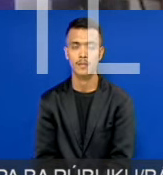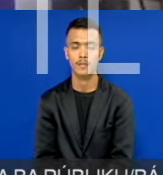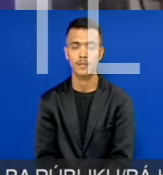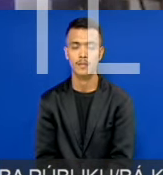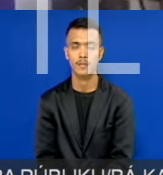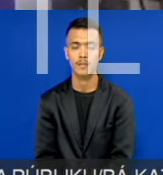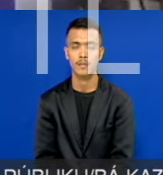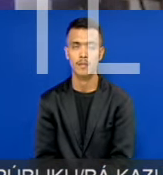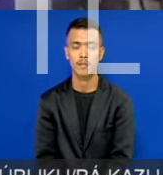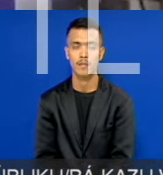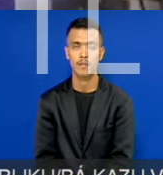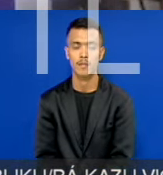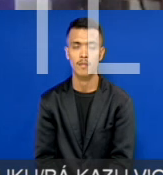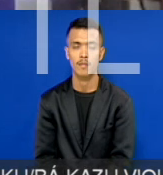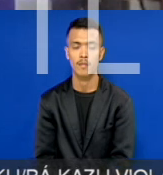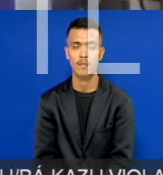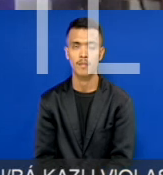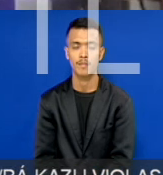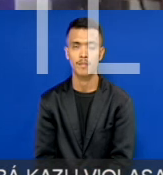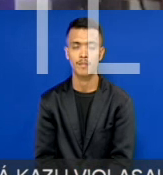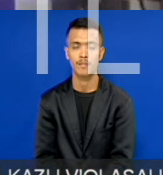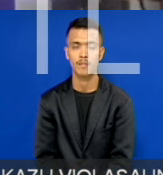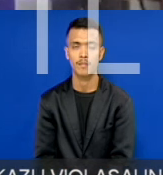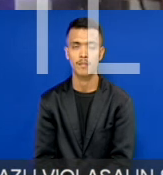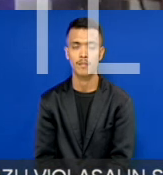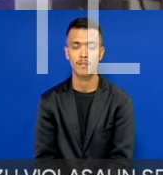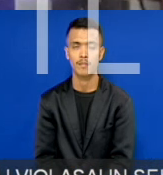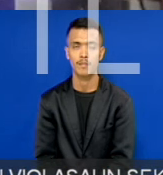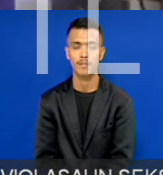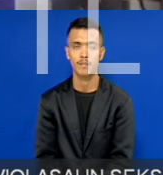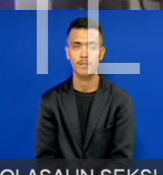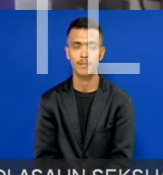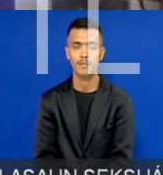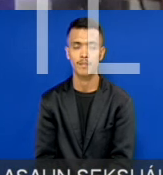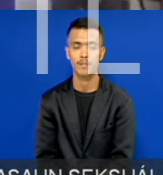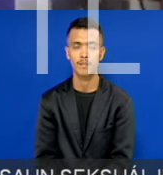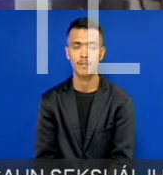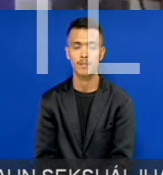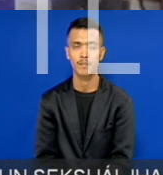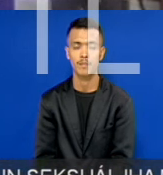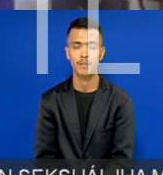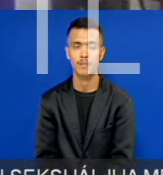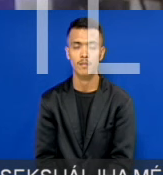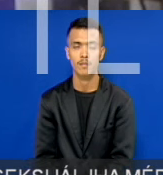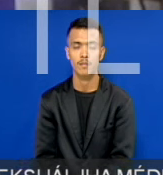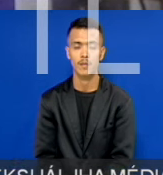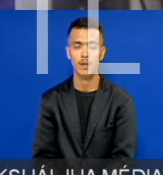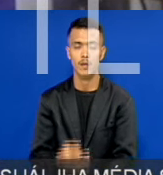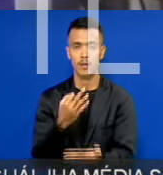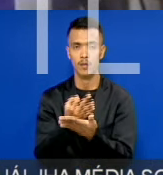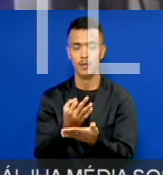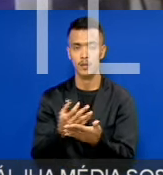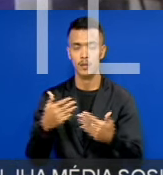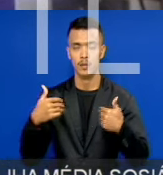ga pating ruan ini Boaventura matumai be rehabilitado alo manutenso. Orsemento ihana